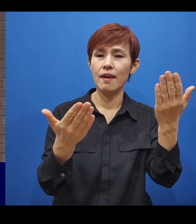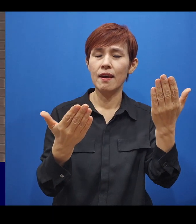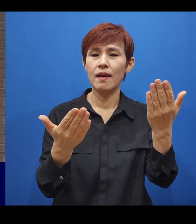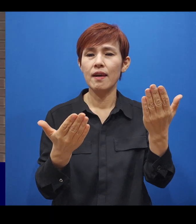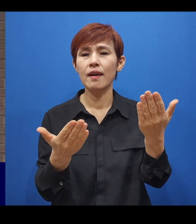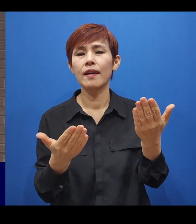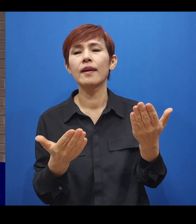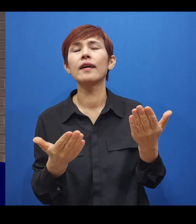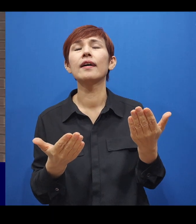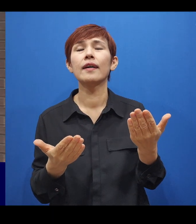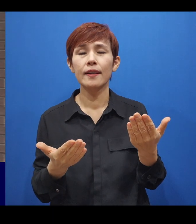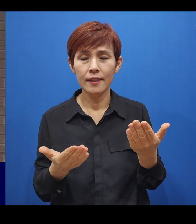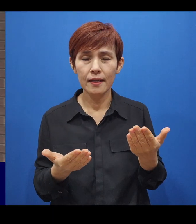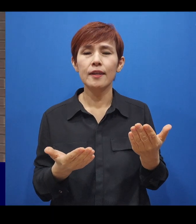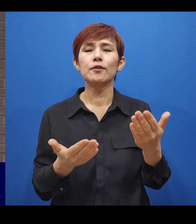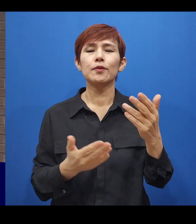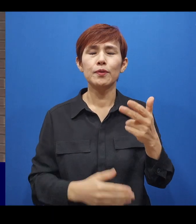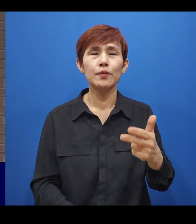응답하시네.